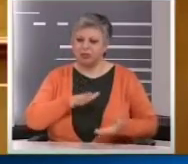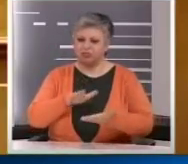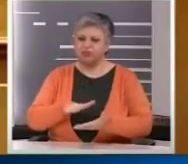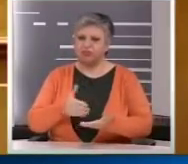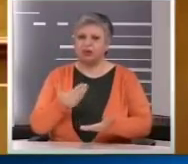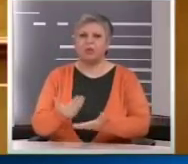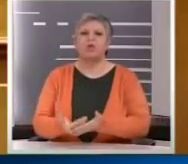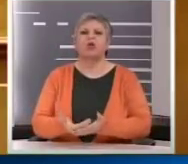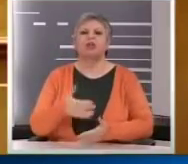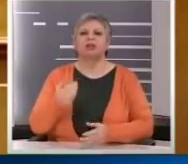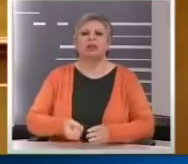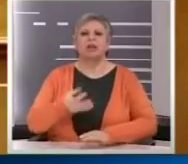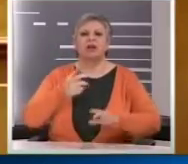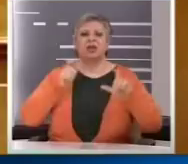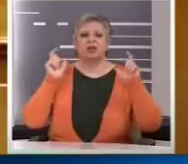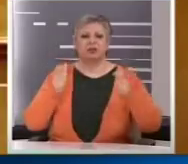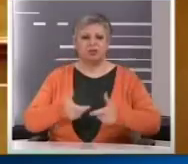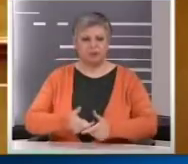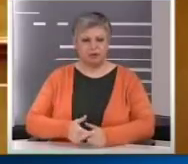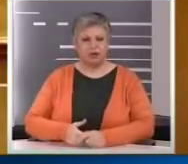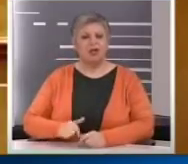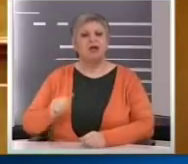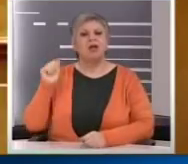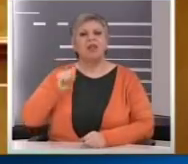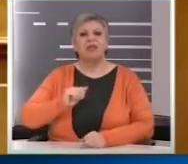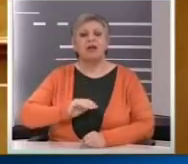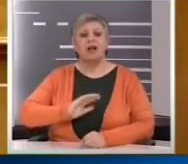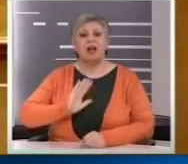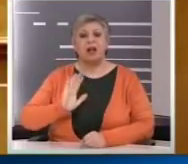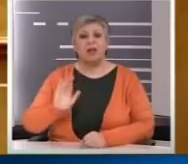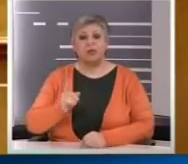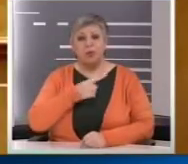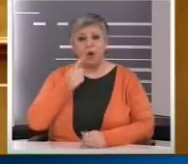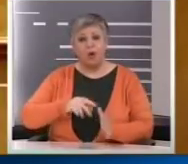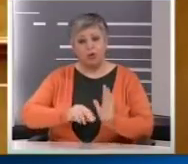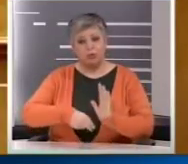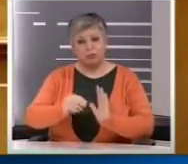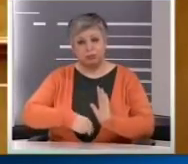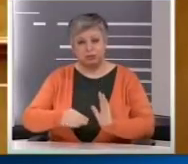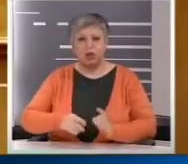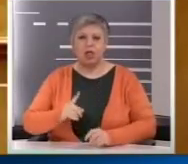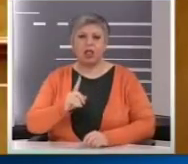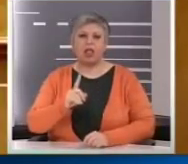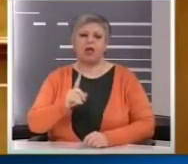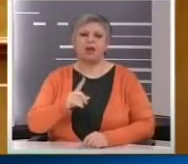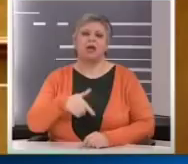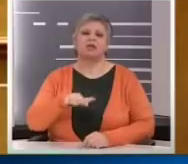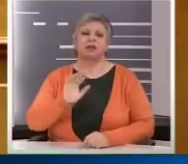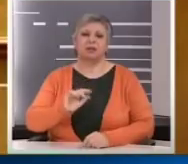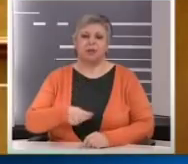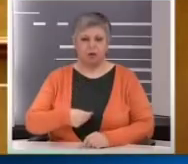με όλες πλην μιας υπογραφές των βουλευτών της. Νομίζω απάντησαν